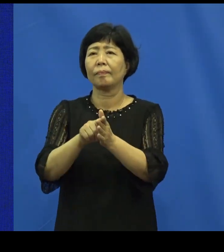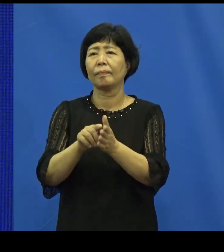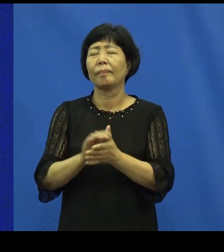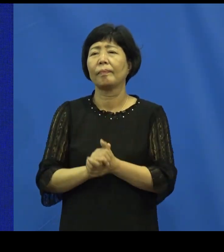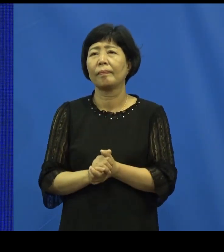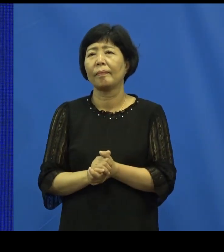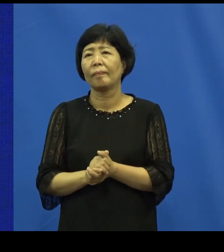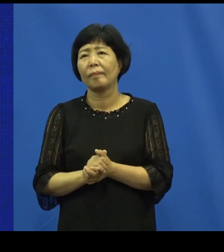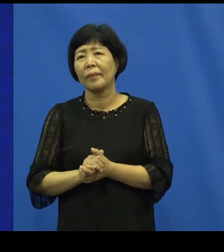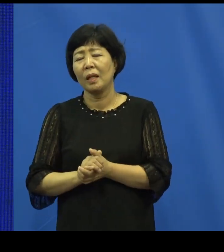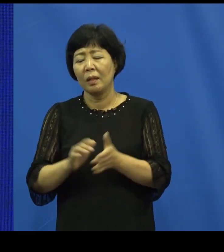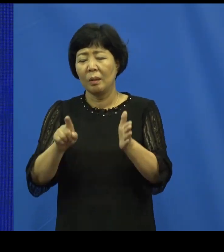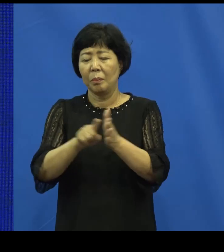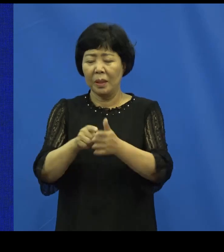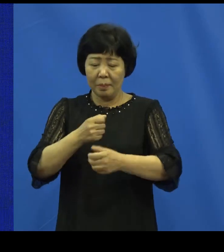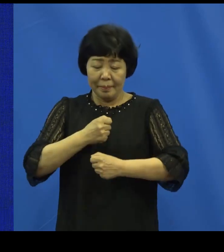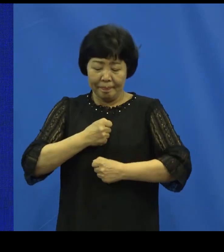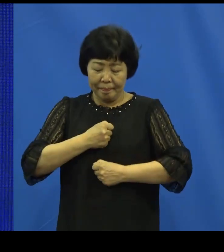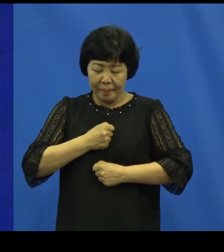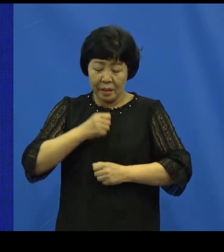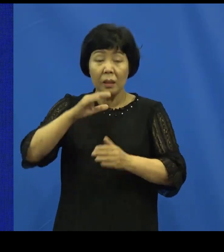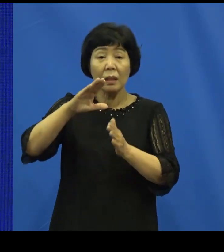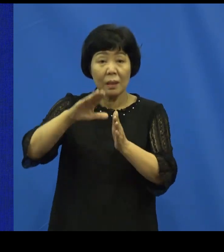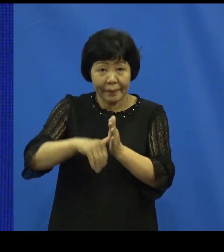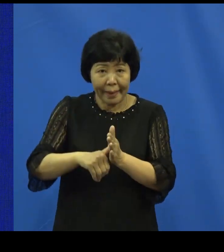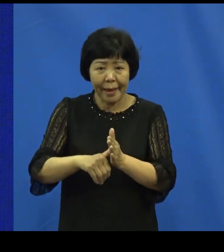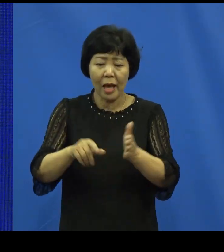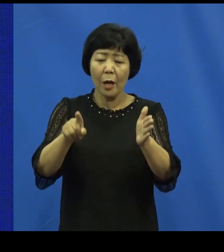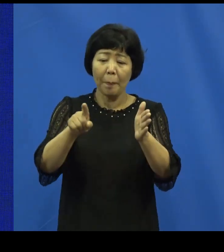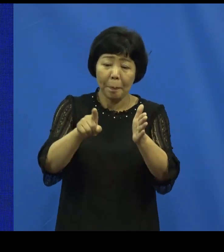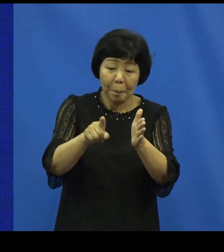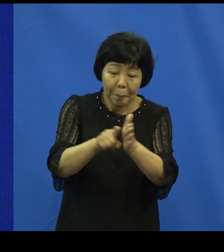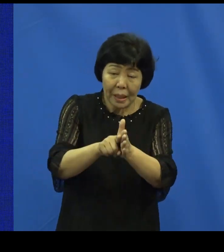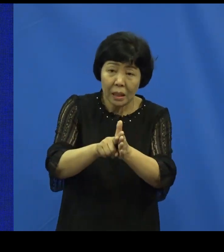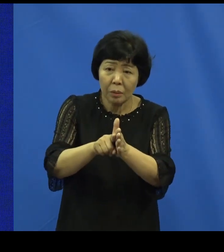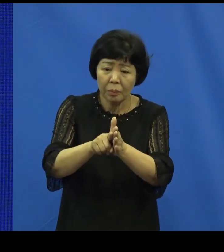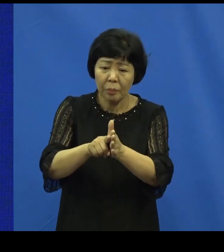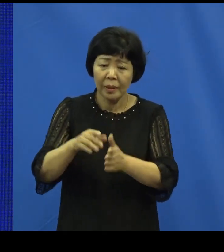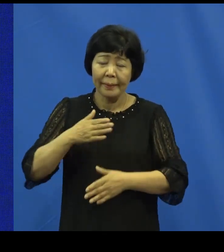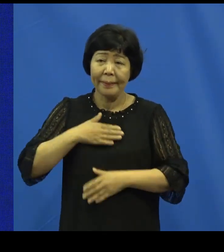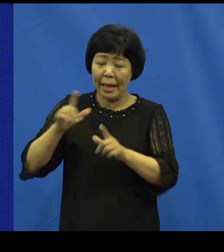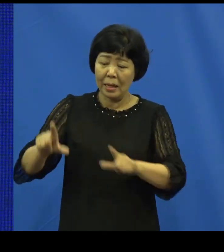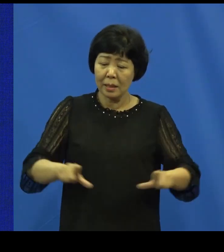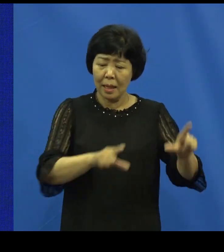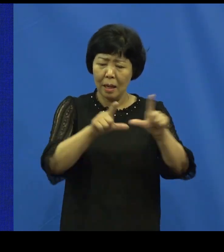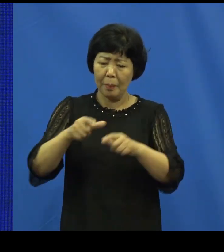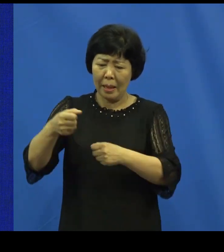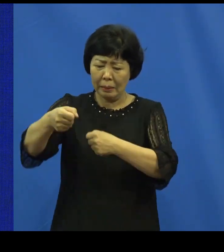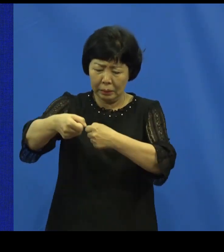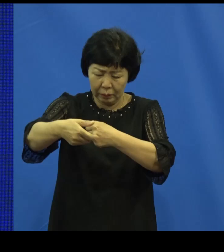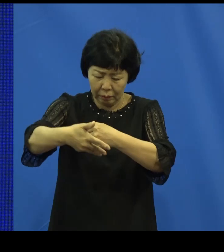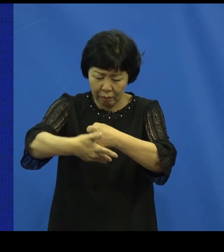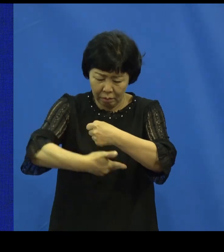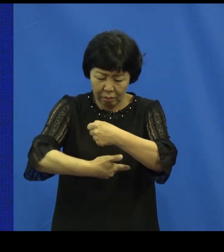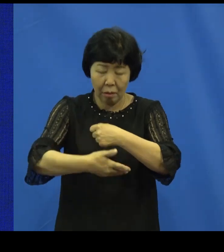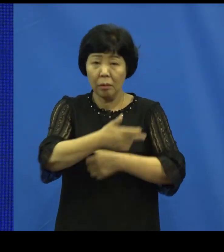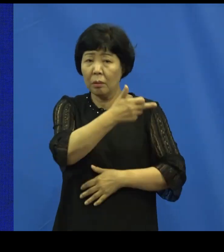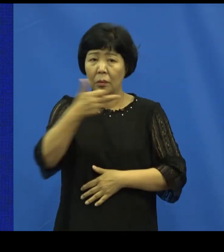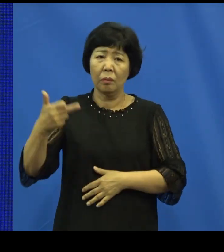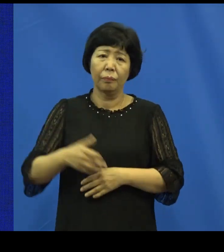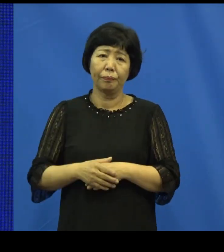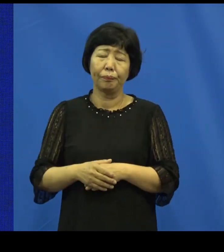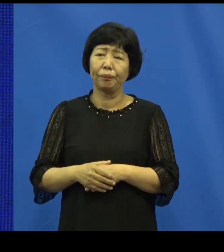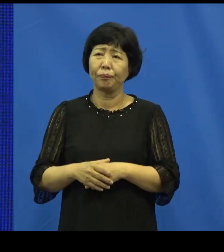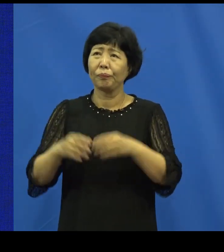사랑하는 성도 여러분, 우리가 믿음을 지킬 때, 그 믿음을 가질 때 그 믿음은 우리의 삶에 깊은 영향을 줘요. 다니엘을 보십시오.